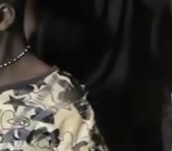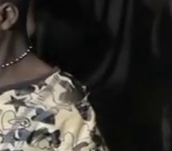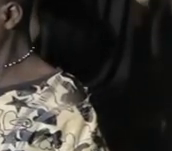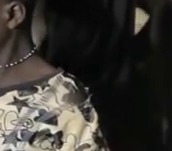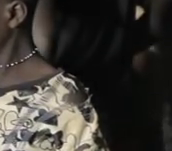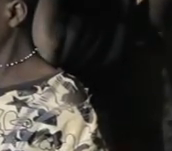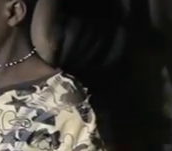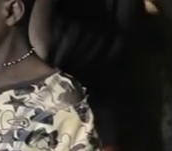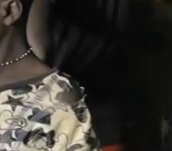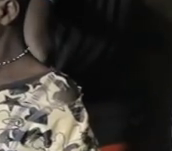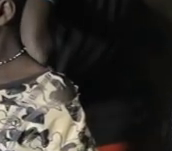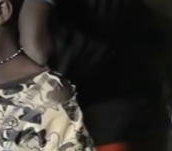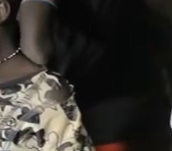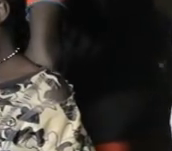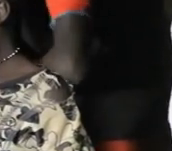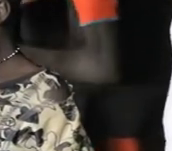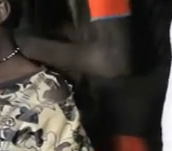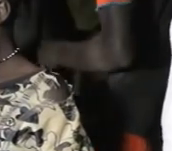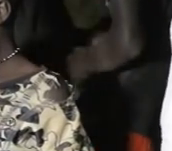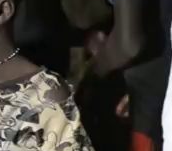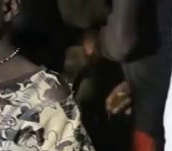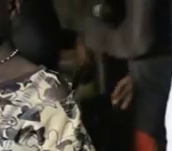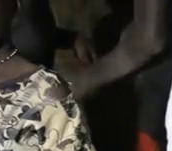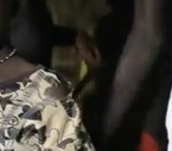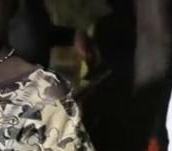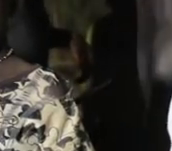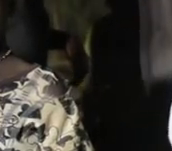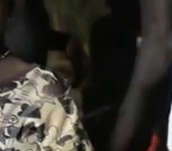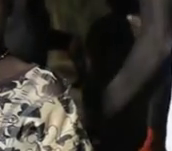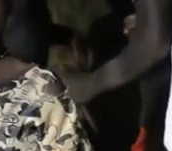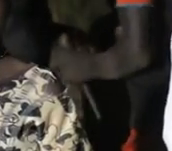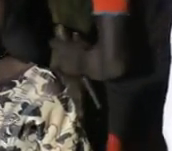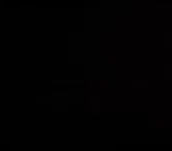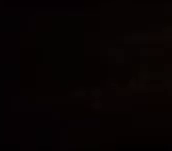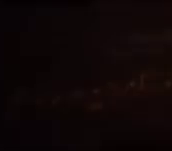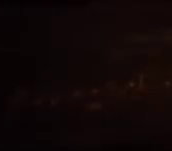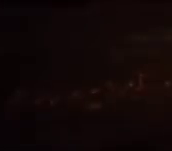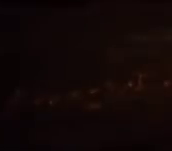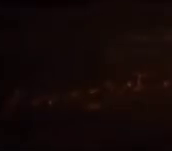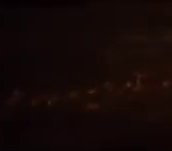ከቀሪው የስቱዲዮ ዝግጅቶቻችን ጋራ አብራችሁን ትሆኑ ዘንድ በአክብሮት እንጠይቃለን።